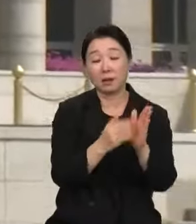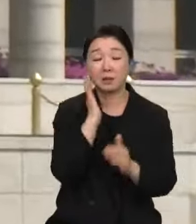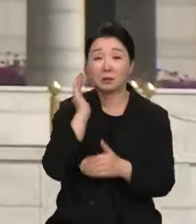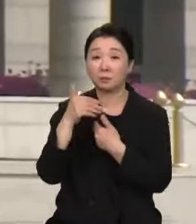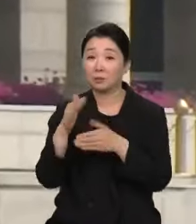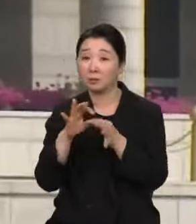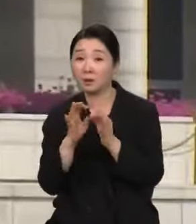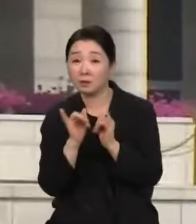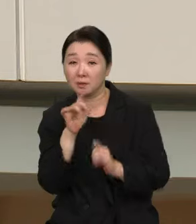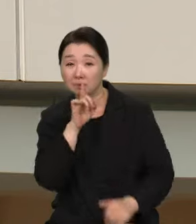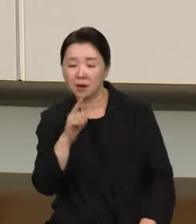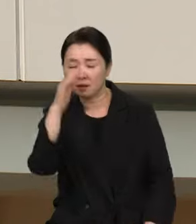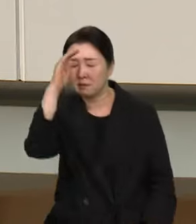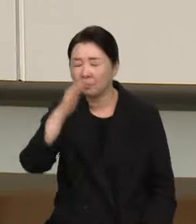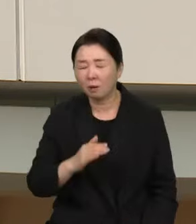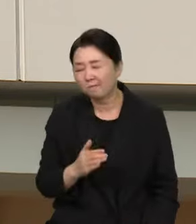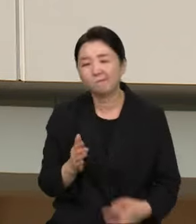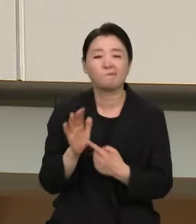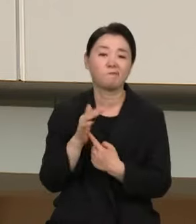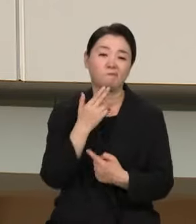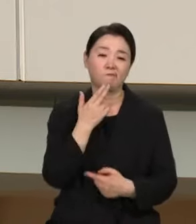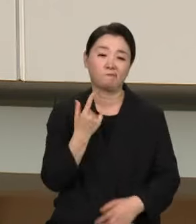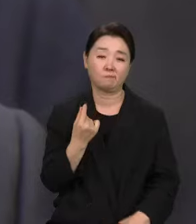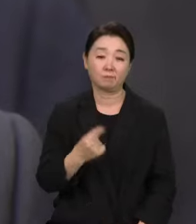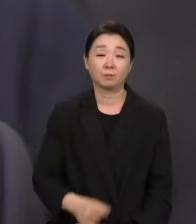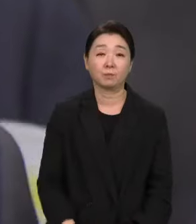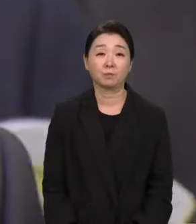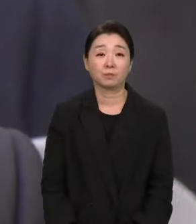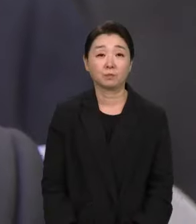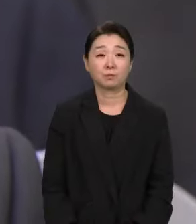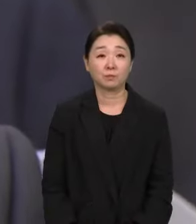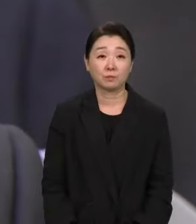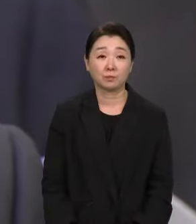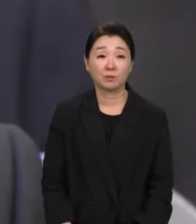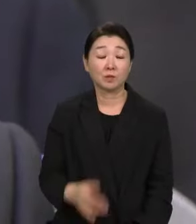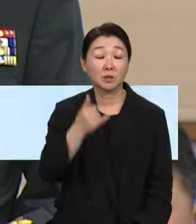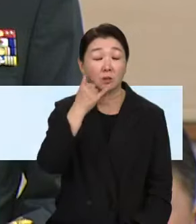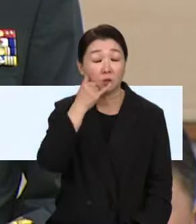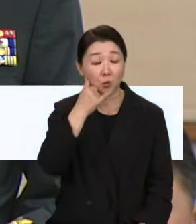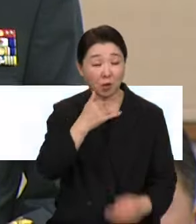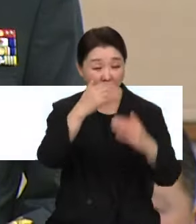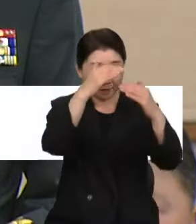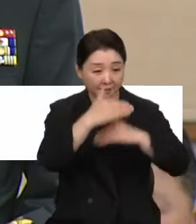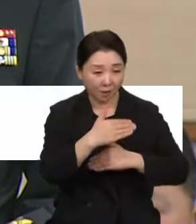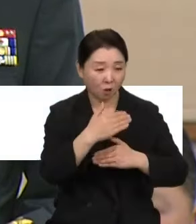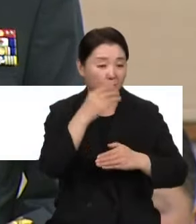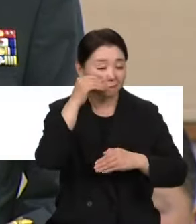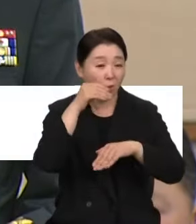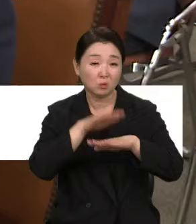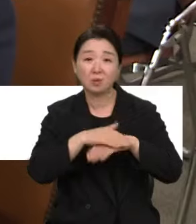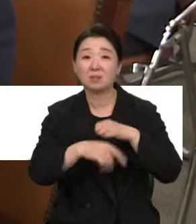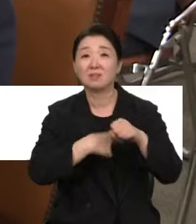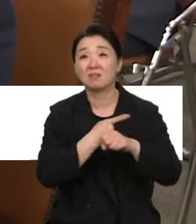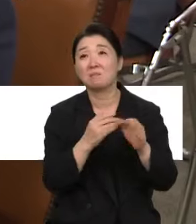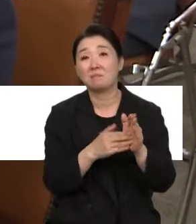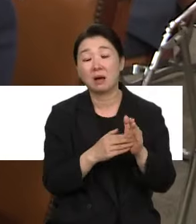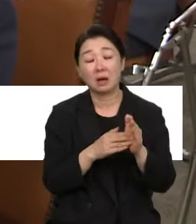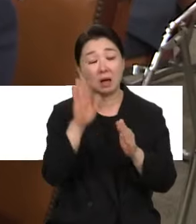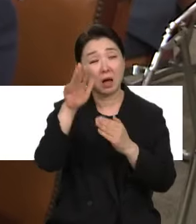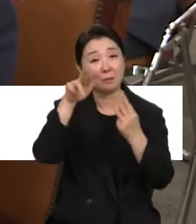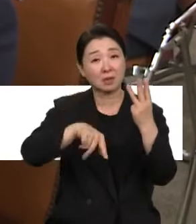대통령실 관계자들의 내역은 알려진 게 거의 없습니다. 통신 기록 보존 기한은 1년이기 때문에 앞으로 3주 뒤면 중요한